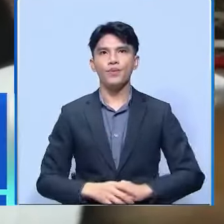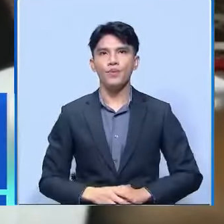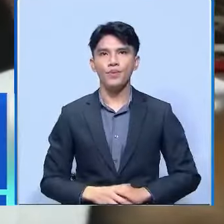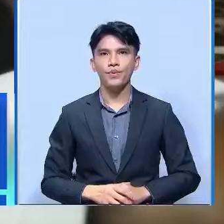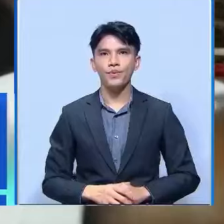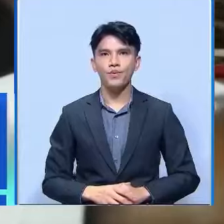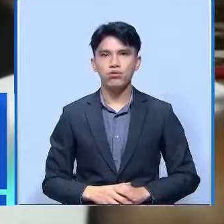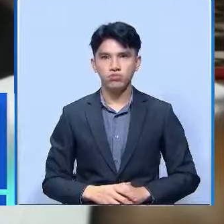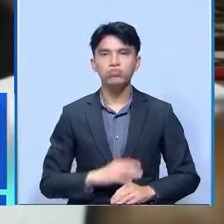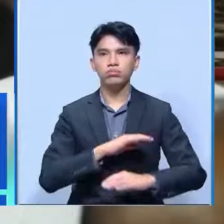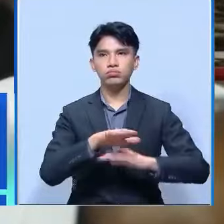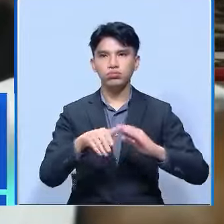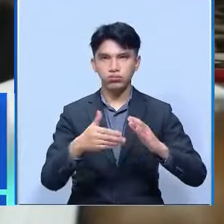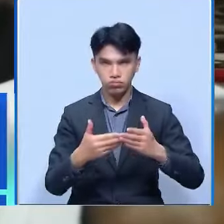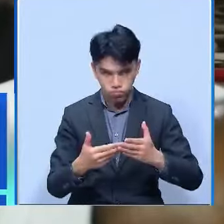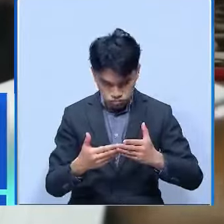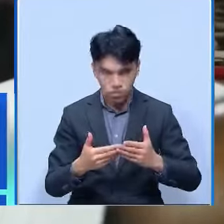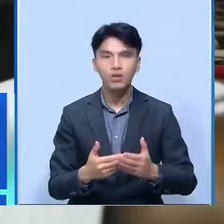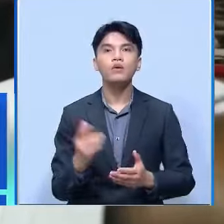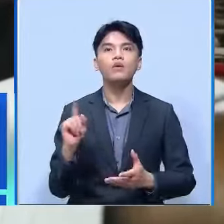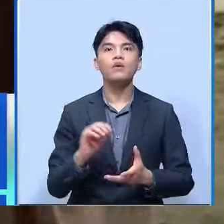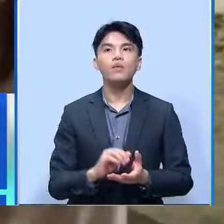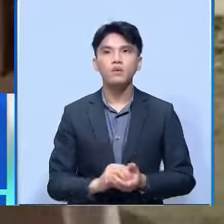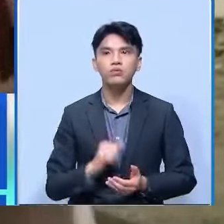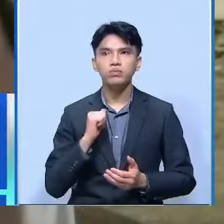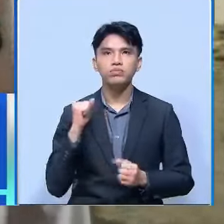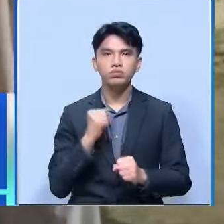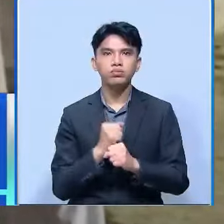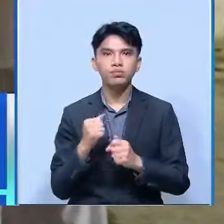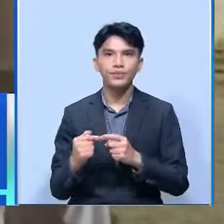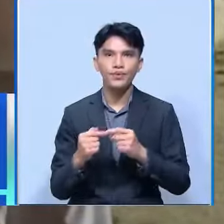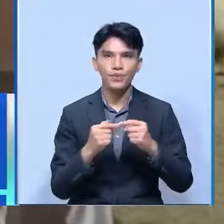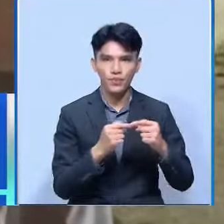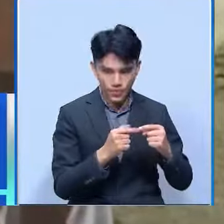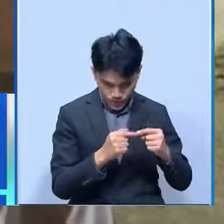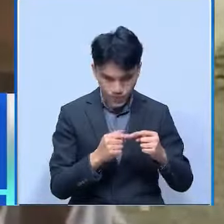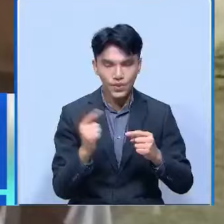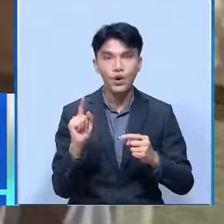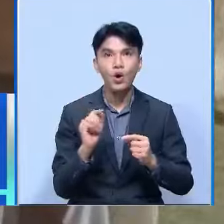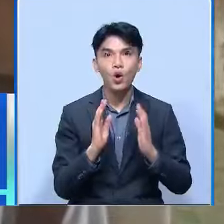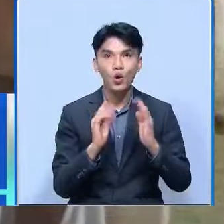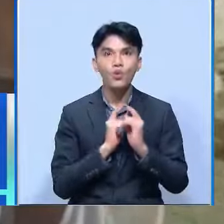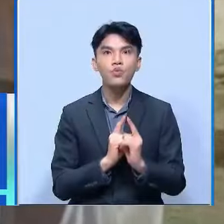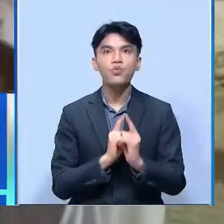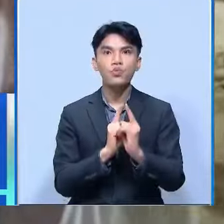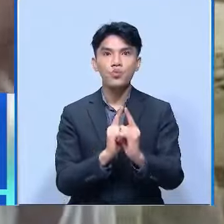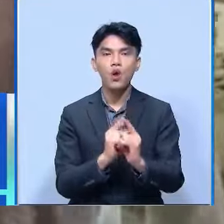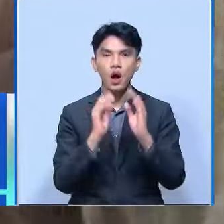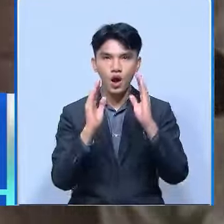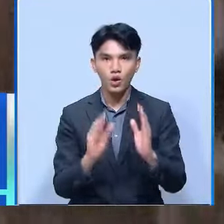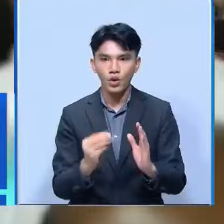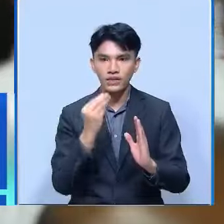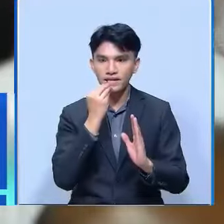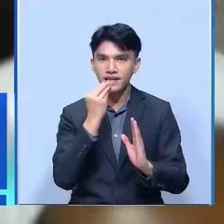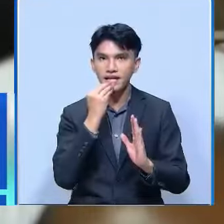ากนั้นบรรดาม้าทรงจำนวนมากก็มาแสดงพิธีอื่นๆต่อรวมถึงบรรดาพี่เลี้ยงพระผู้ติดตามพระแล้วก็คนที่ถือศีลกินเจ